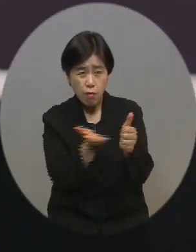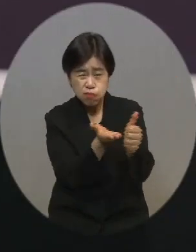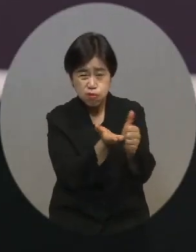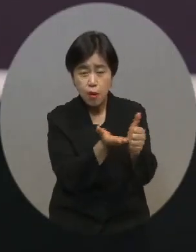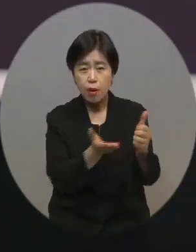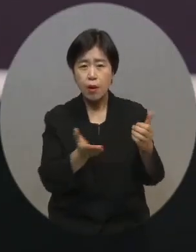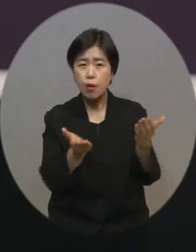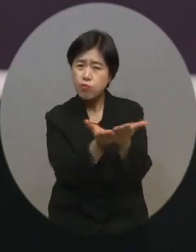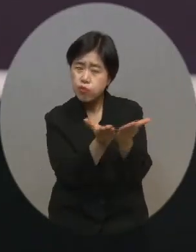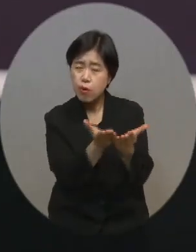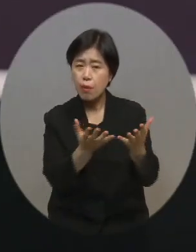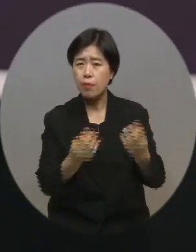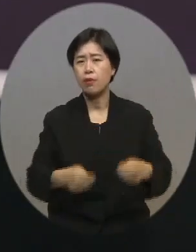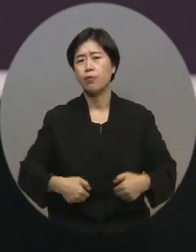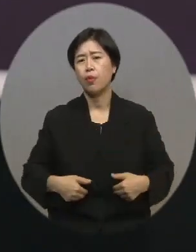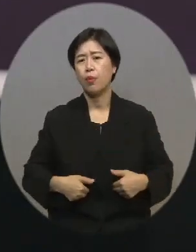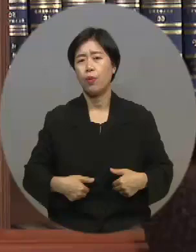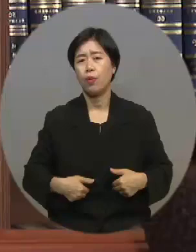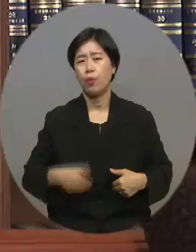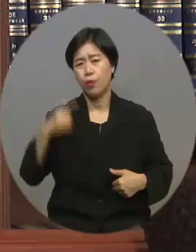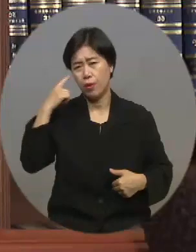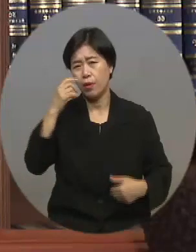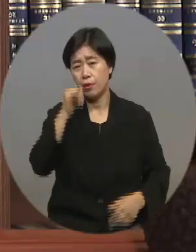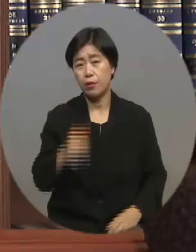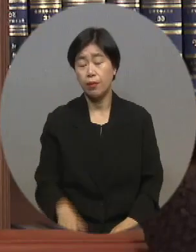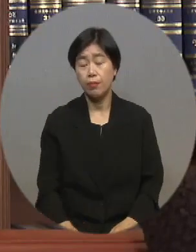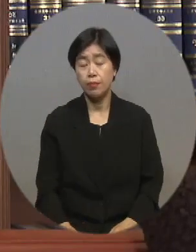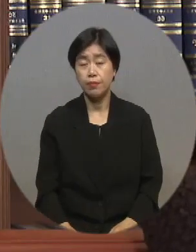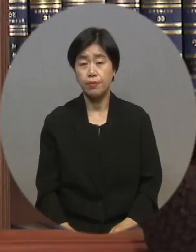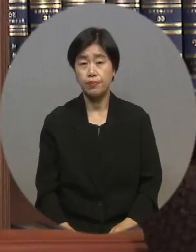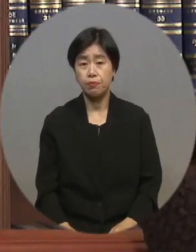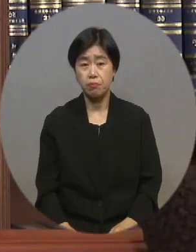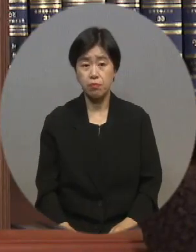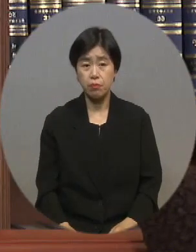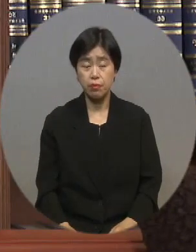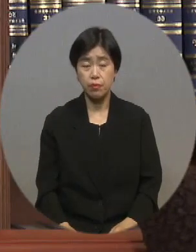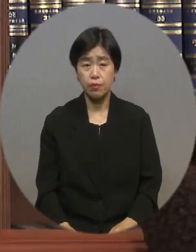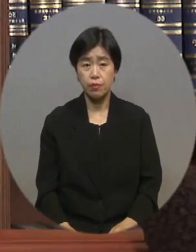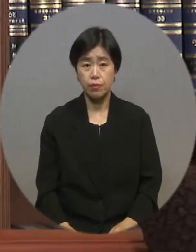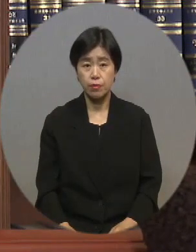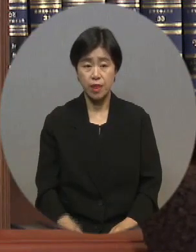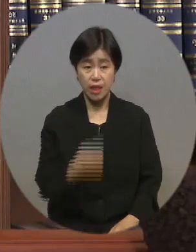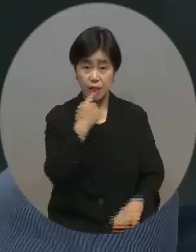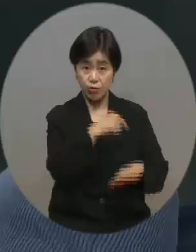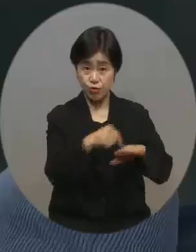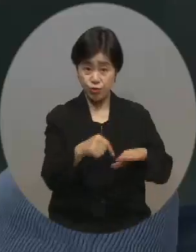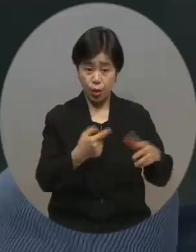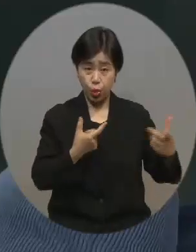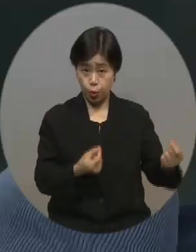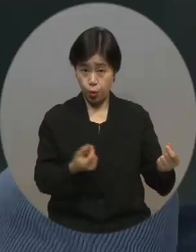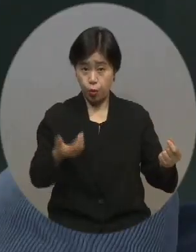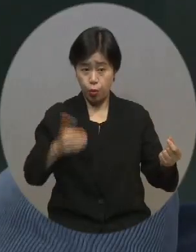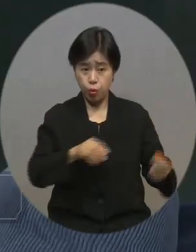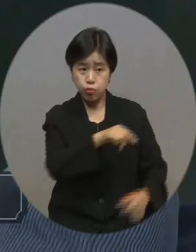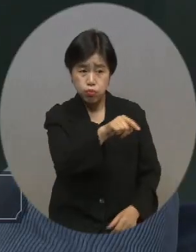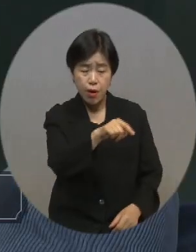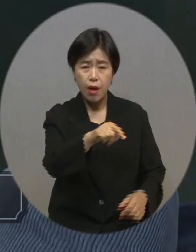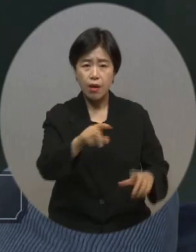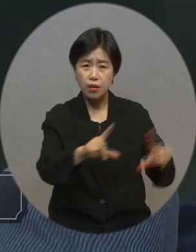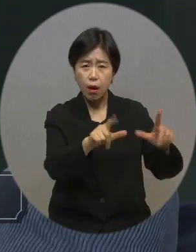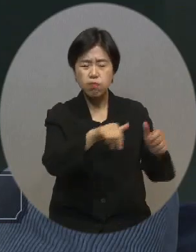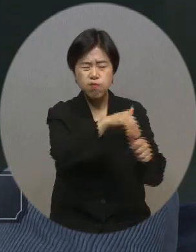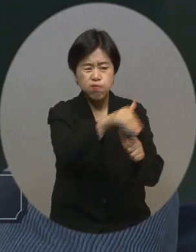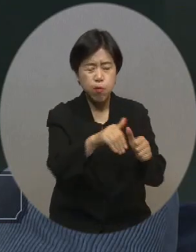거를 그냥 보고 있다는 게 말이 되냐? 인류적 관점에서. 같은 동족으로서. 그래서 이거를